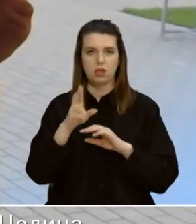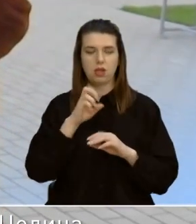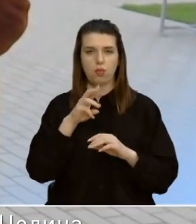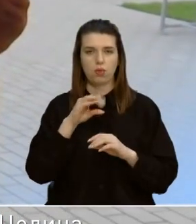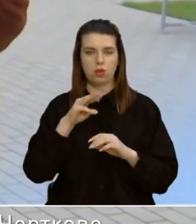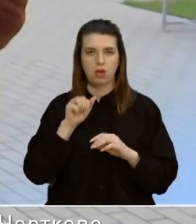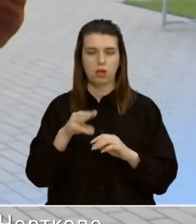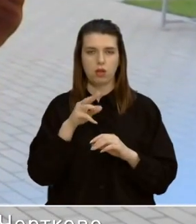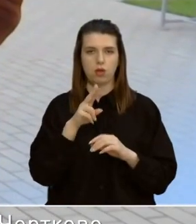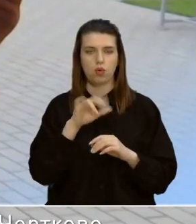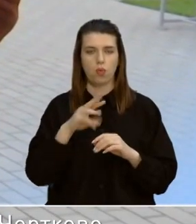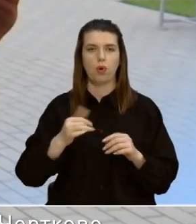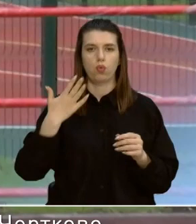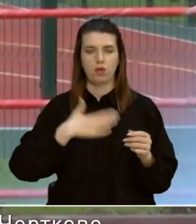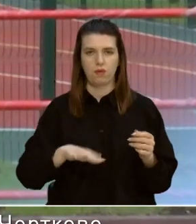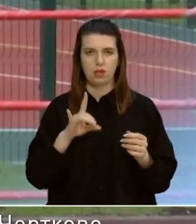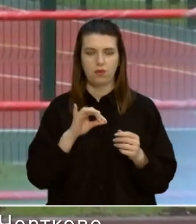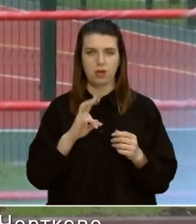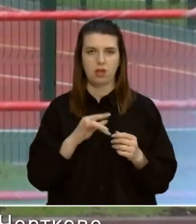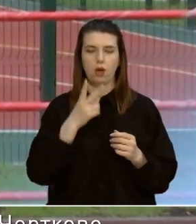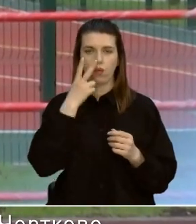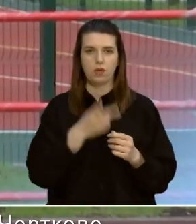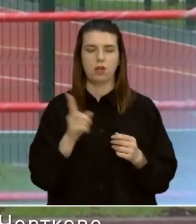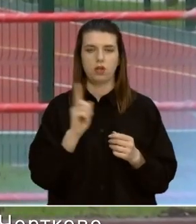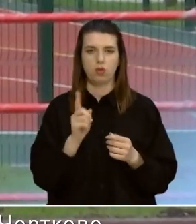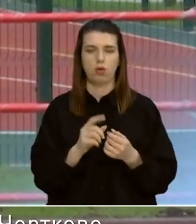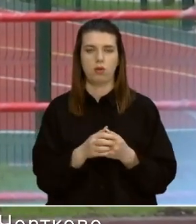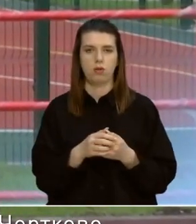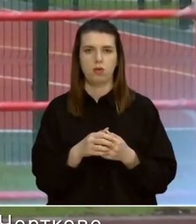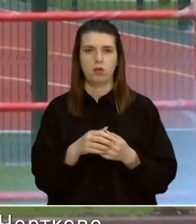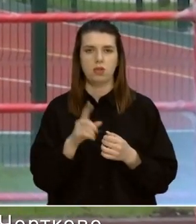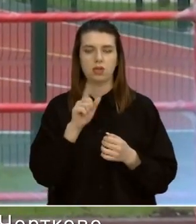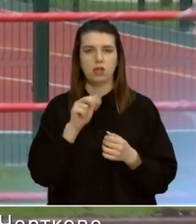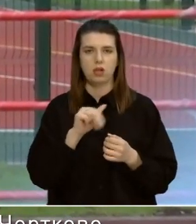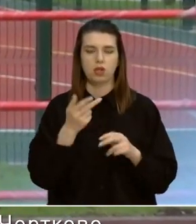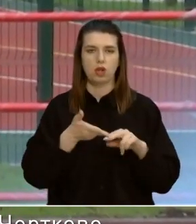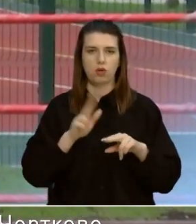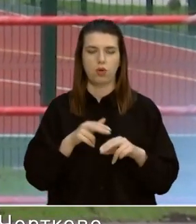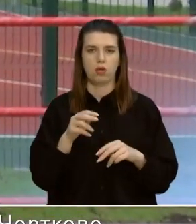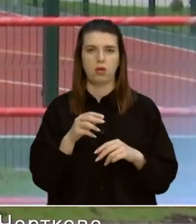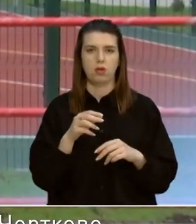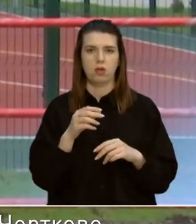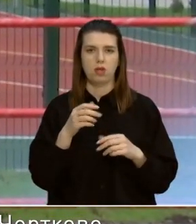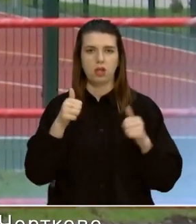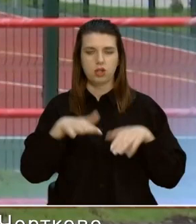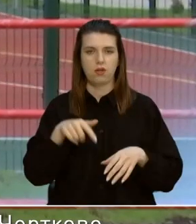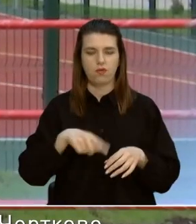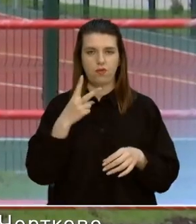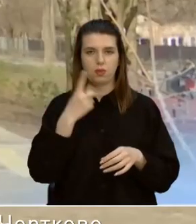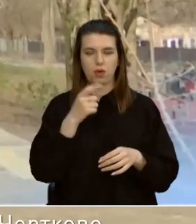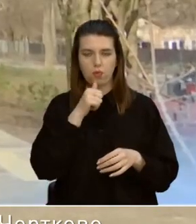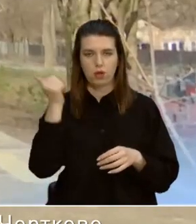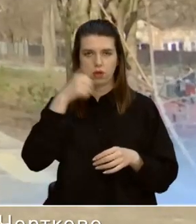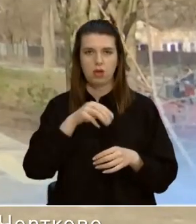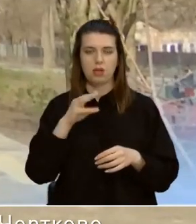депутаты городской думы удовлетворены. Увидели, конечно, и те задачи, которые нам стоит решать в 2021